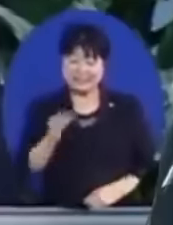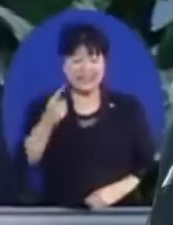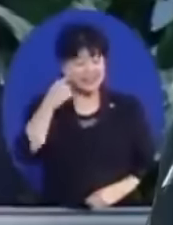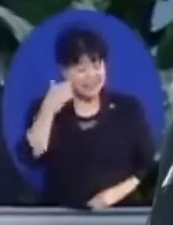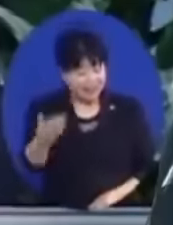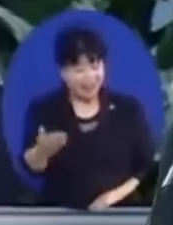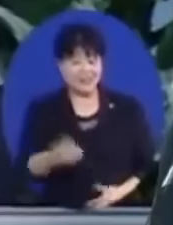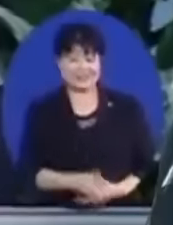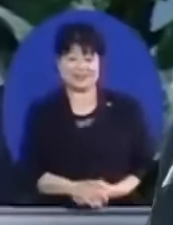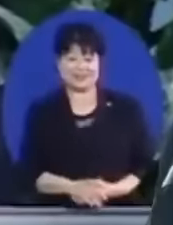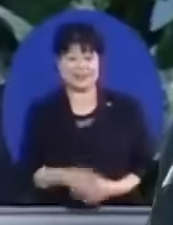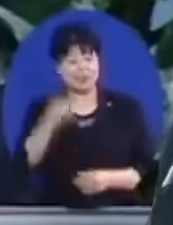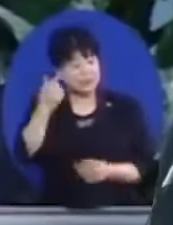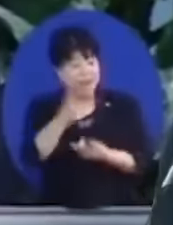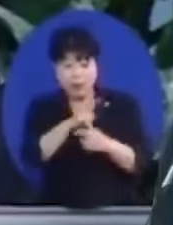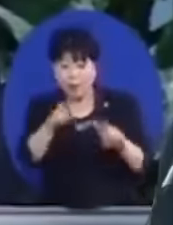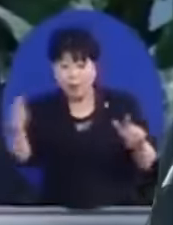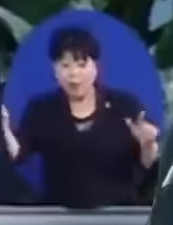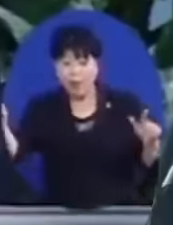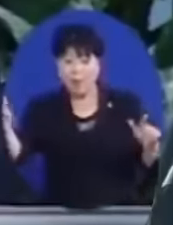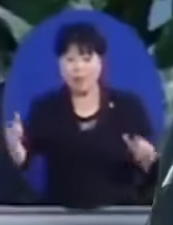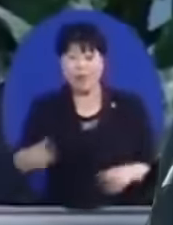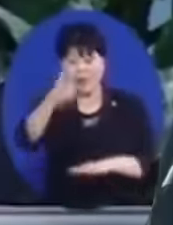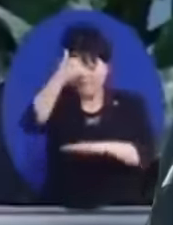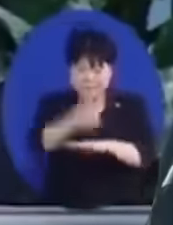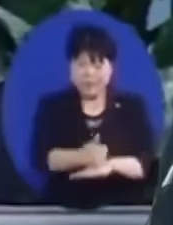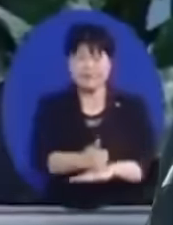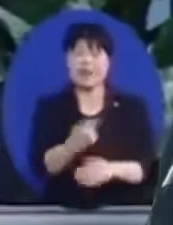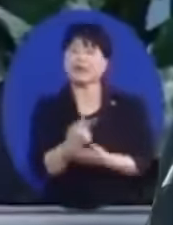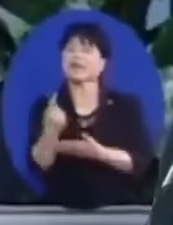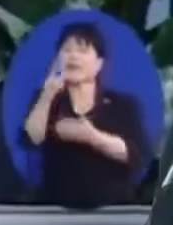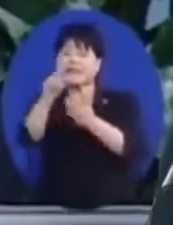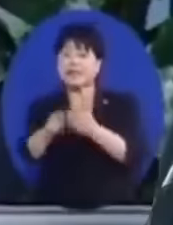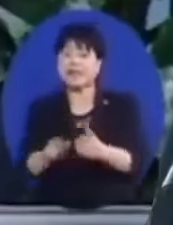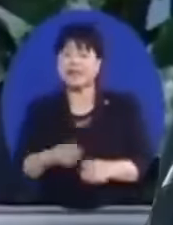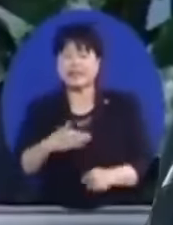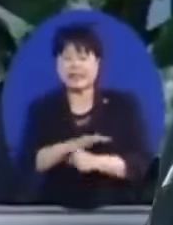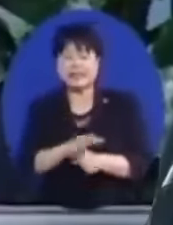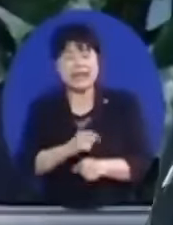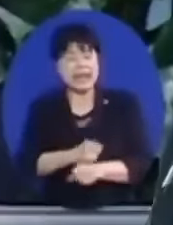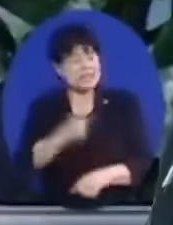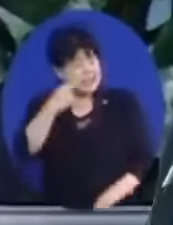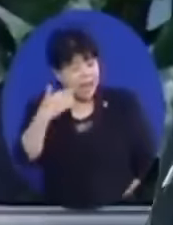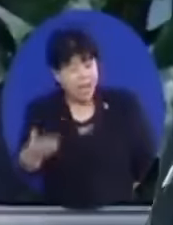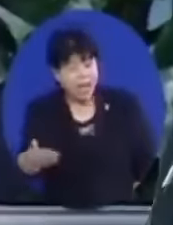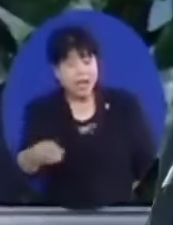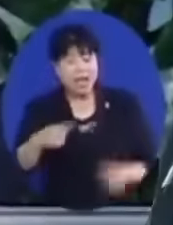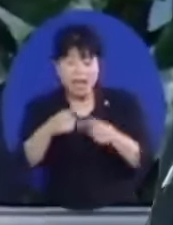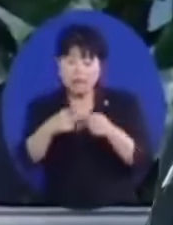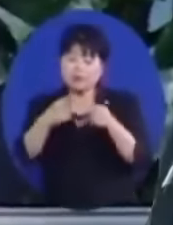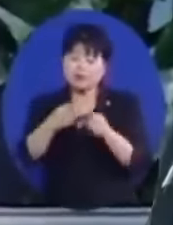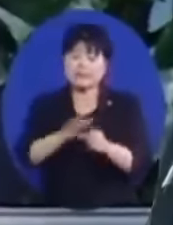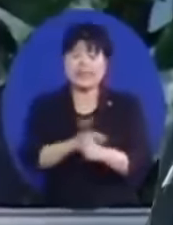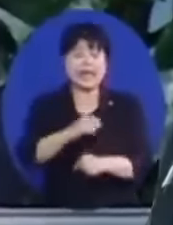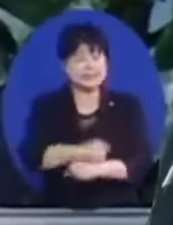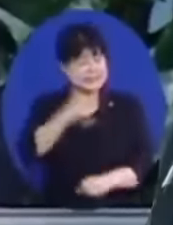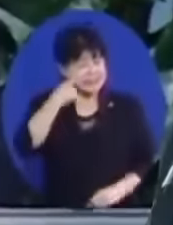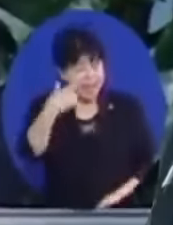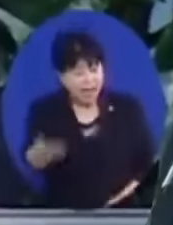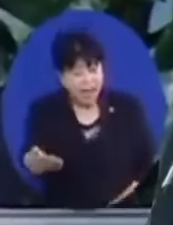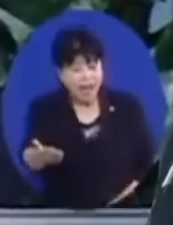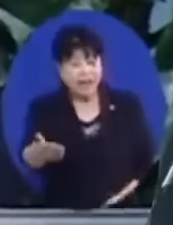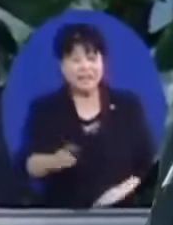되겠느냐? 그런 말을 묻지 않았었습니다. 마지막 날 때 너 날 사랑하느냐? 세 번 다짐을 했는 것입니다.